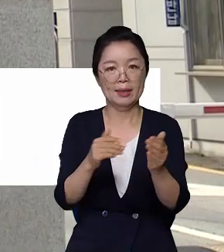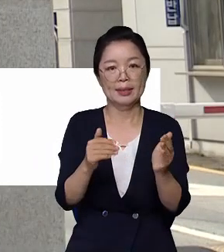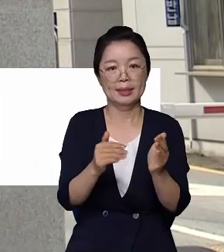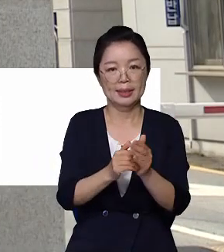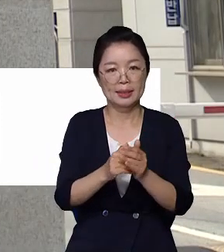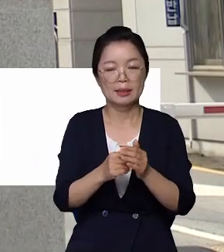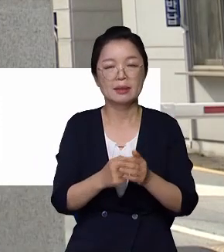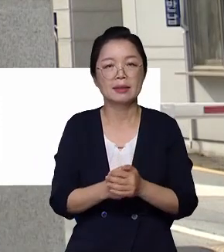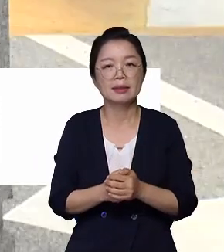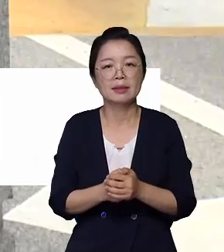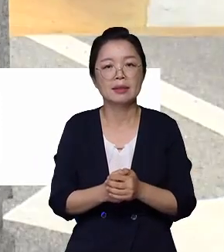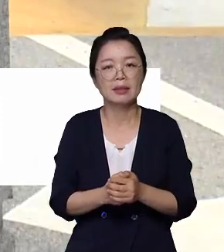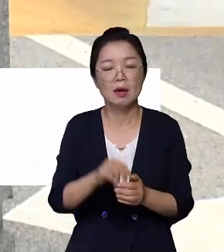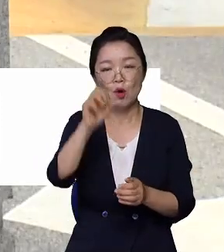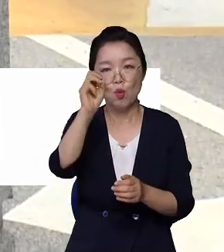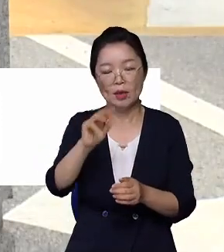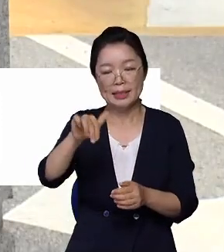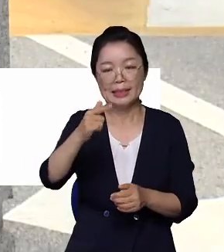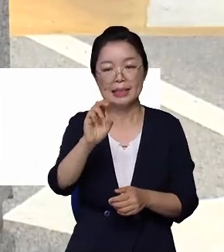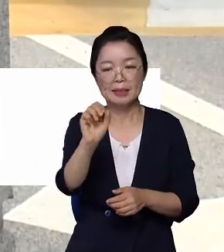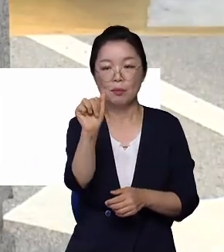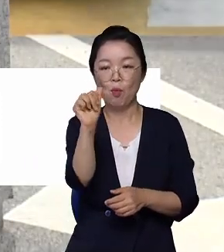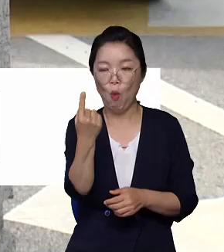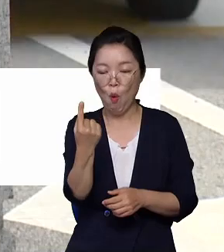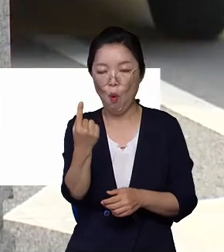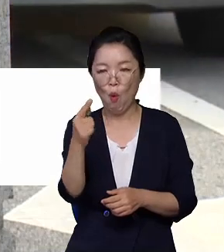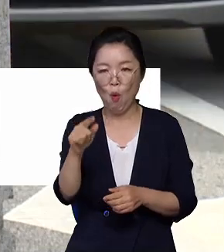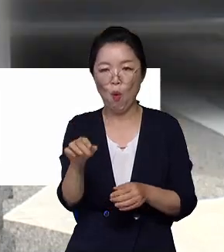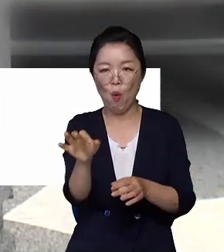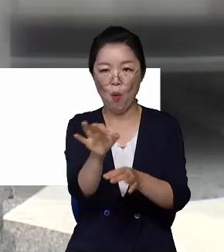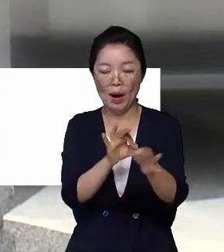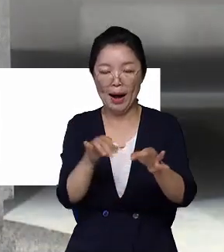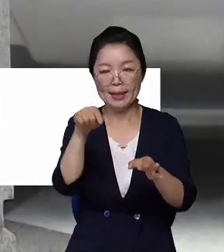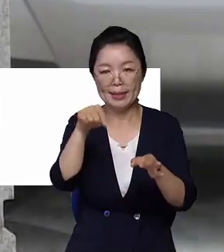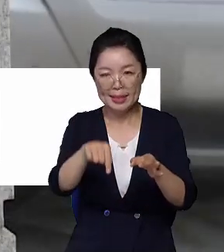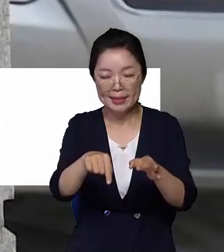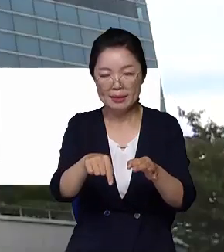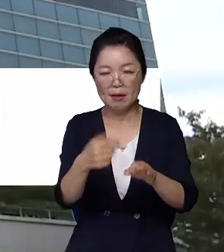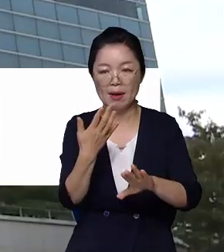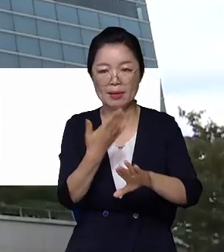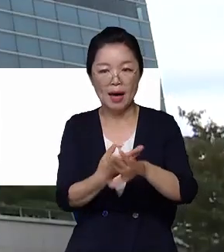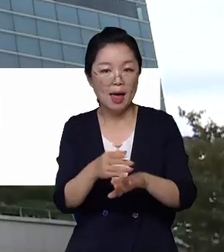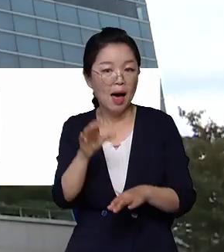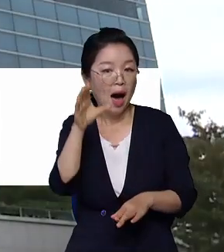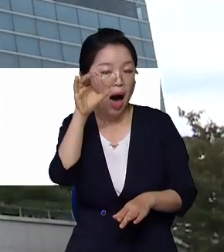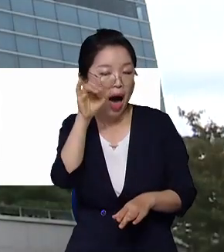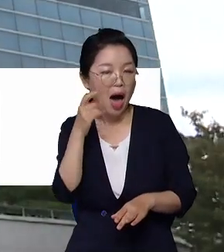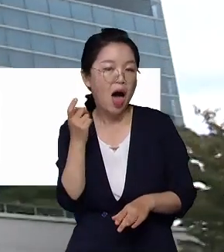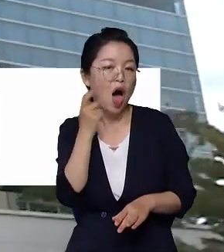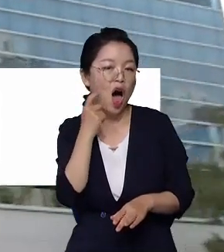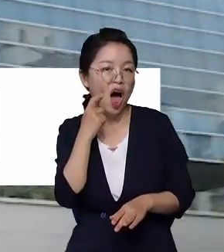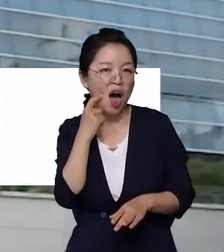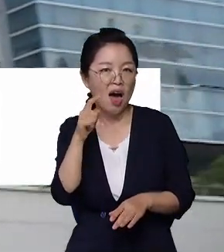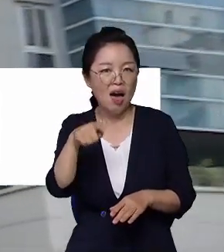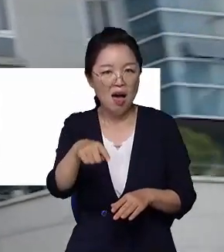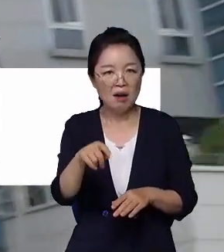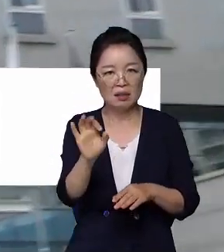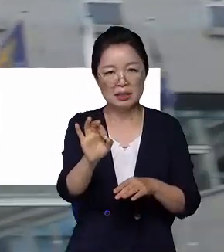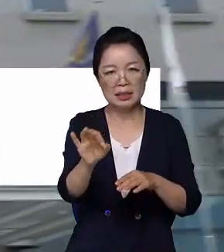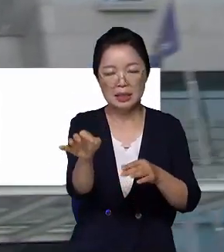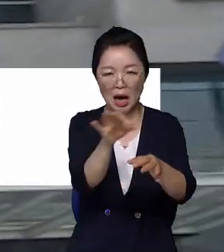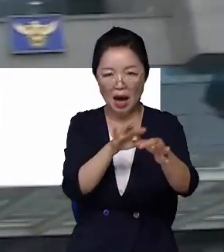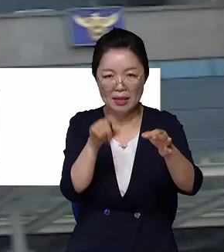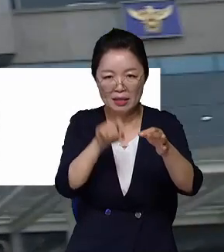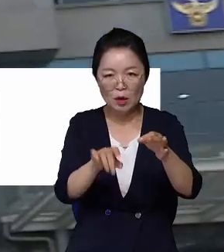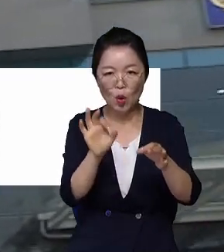지난 11일 오후 1시쯤 광주 금호동의 한 편의점에서 다른 시간대에 일하는 아르바이트생 행세를 하며 아르바이트생을 속여